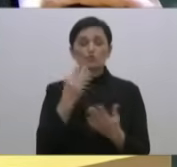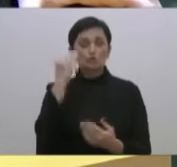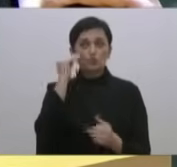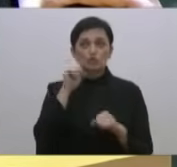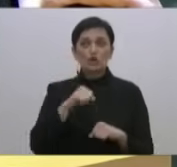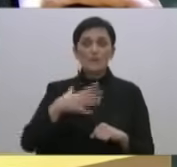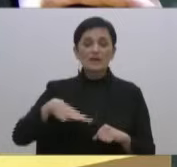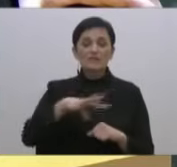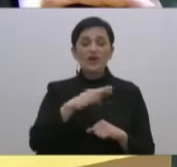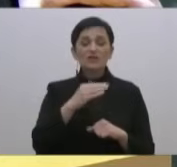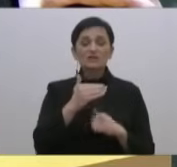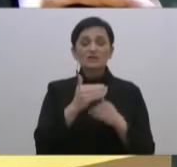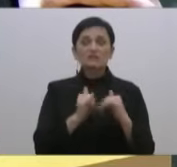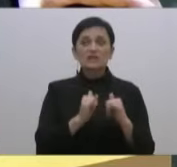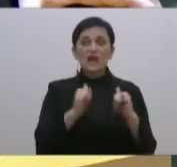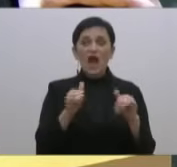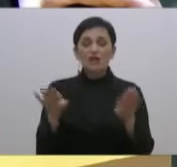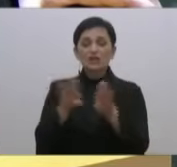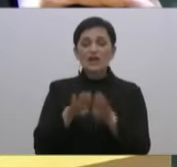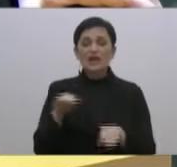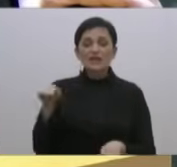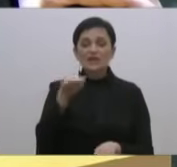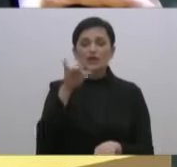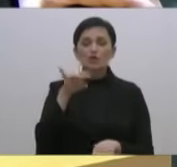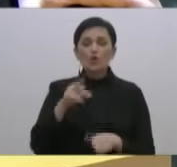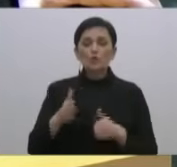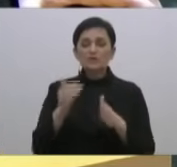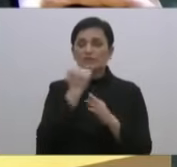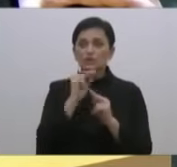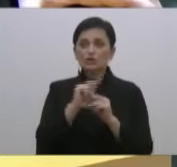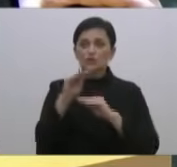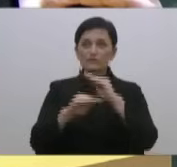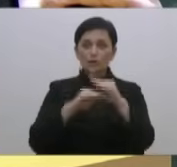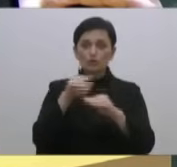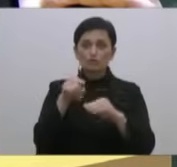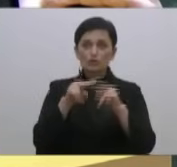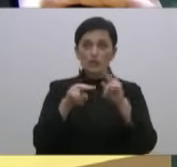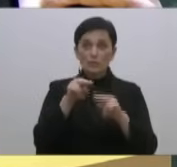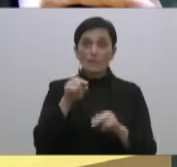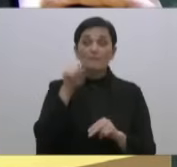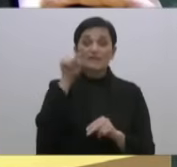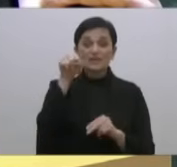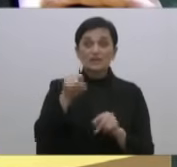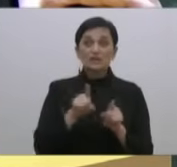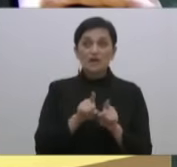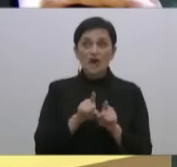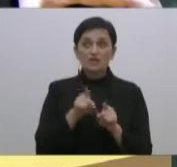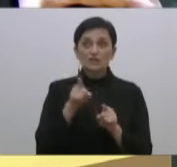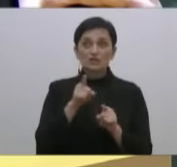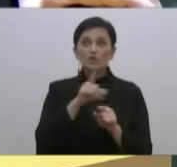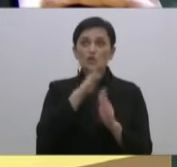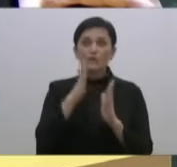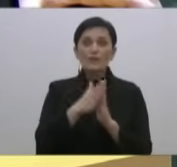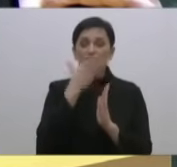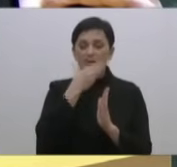შეიძლება ქვეყნის განვითარება შევადაროთ რიკოტზე საგზაო ინფრასტრუქტურის მშენებლობას. Თუმცა იქაც ლამაზია ყველაფერი,